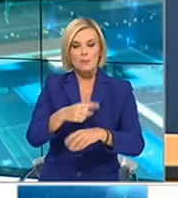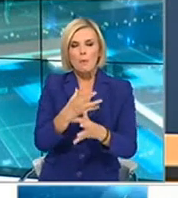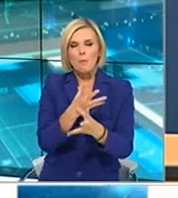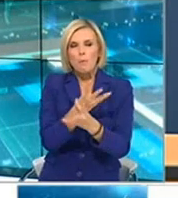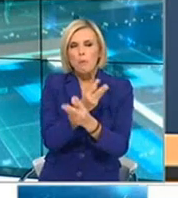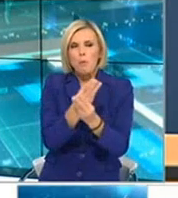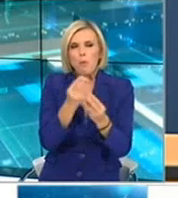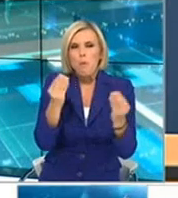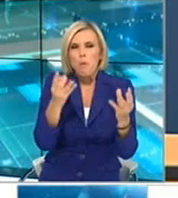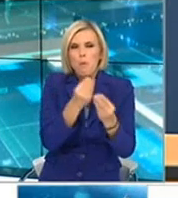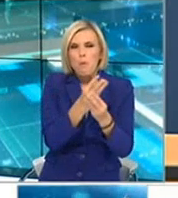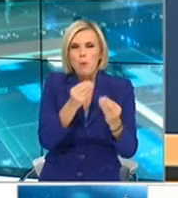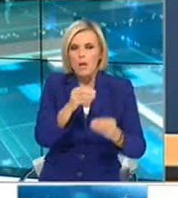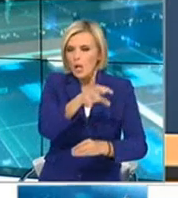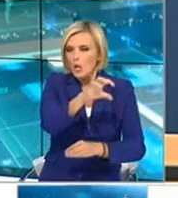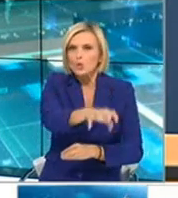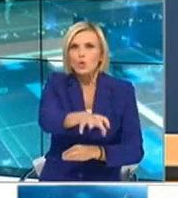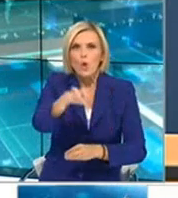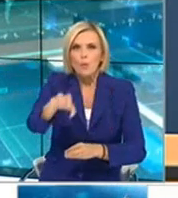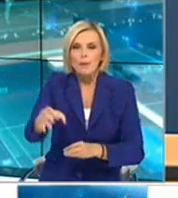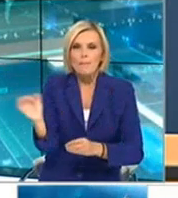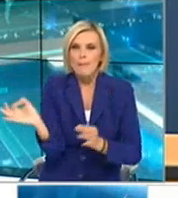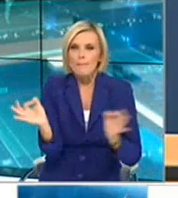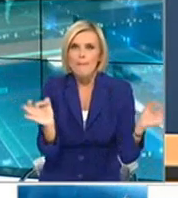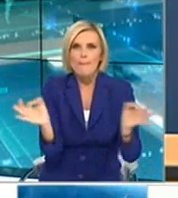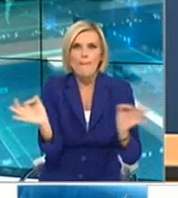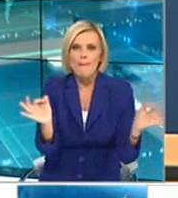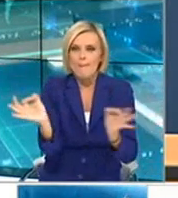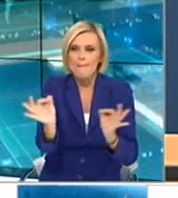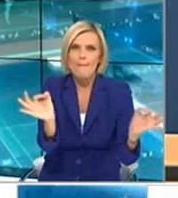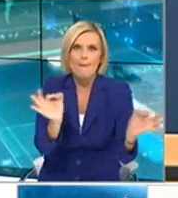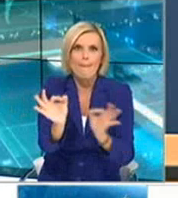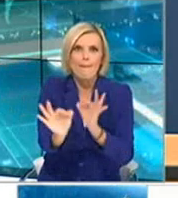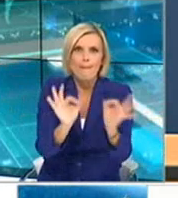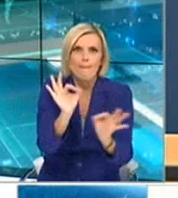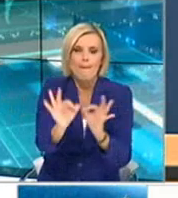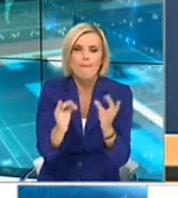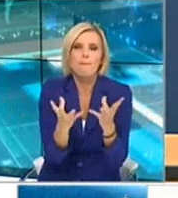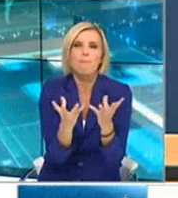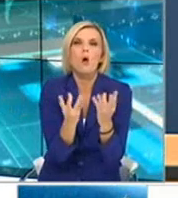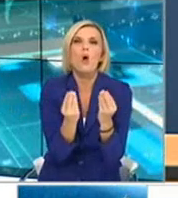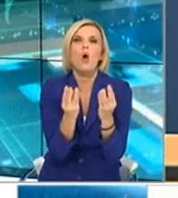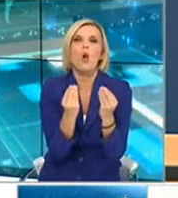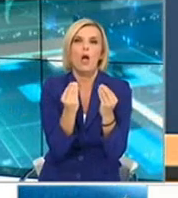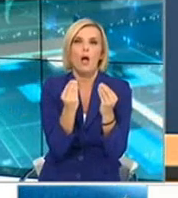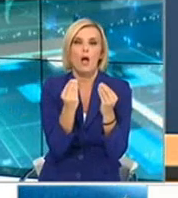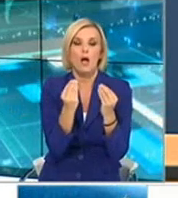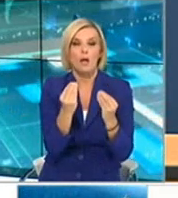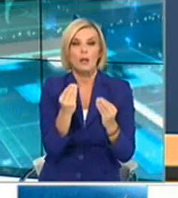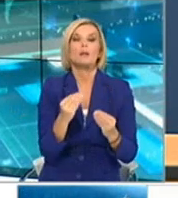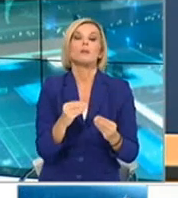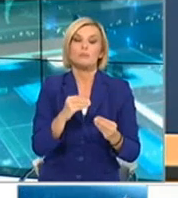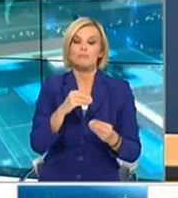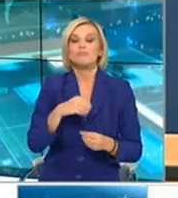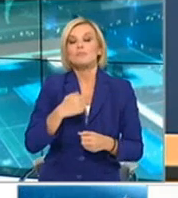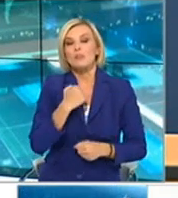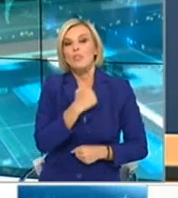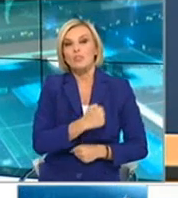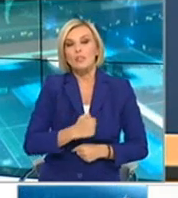πολλαπλές τοπικές εστίες, διπλασιασμό των κρουσμάτων και χώρες Ευρωπαϊκής Υπήρου.